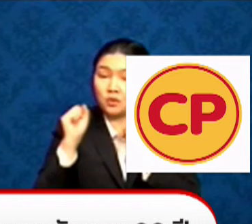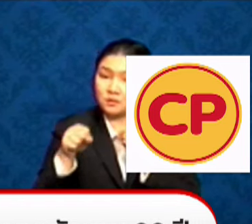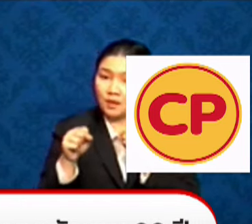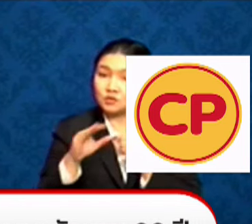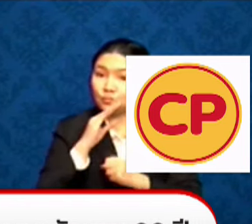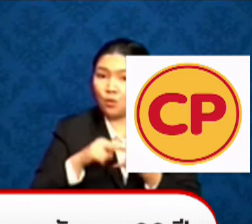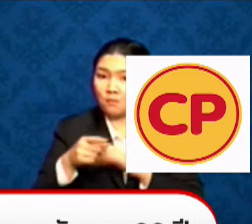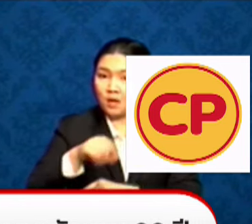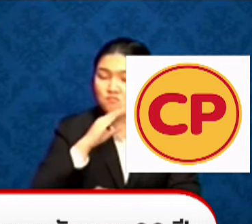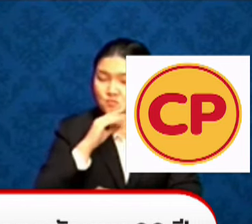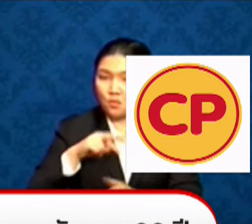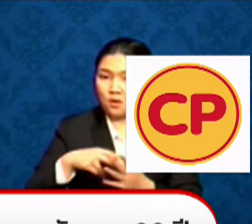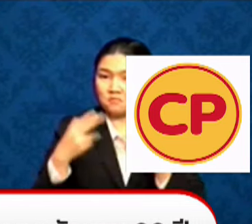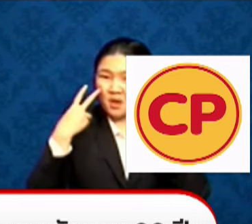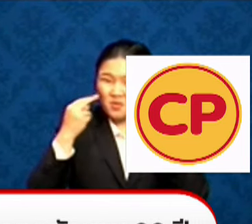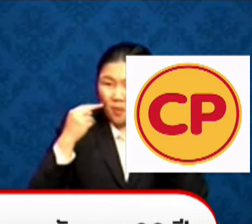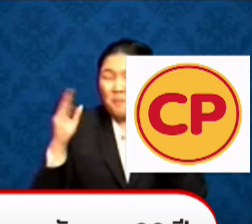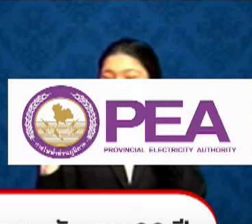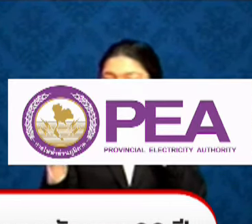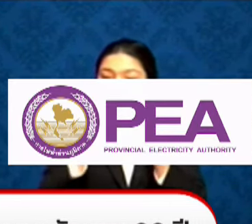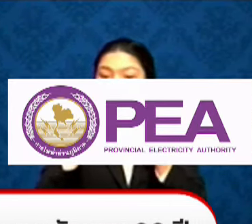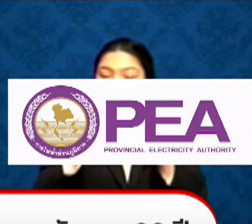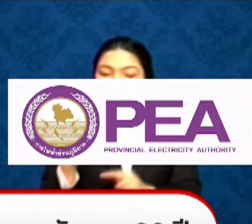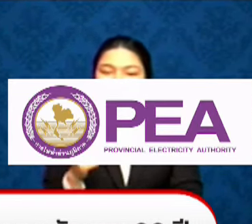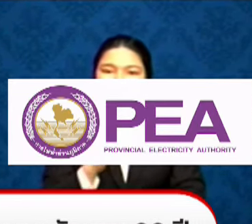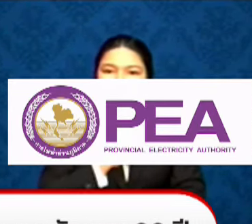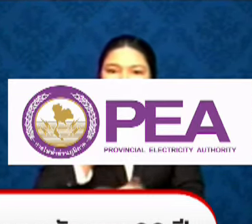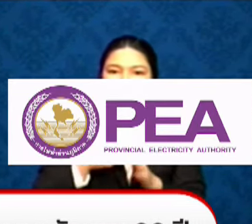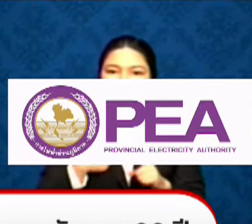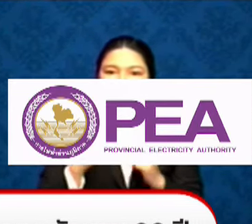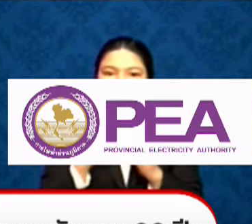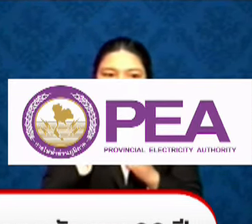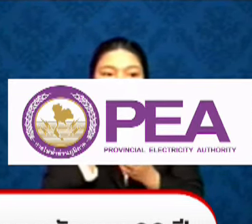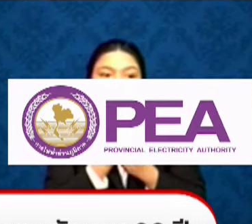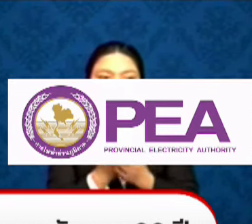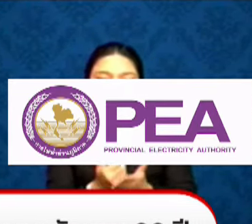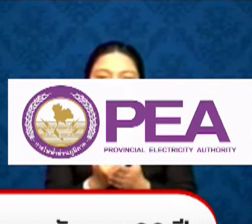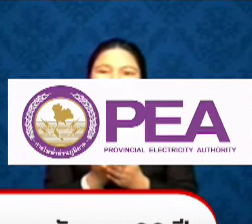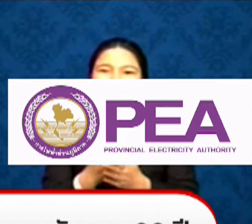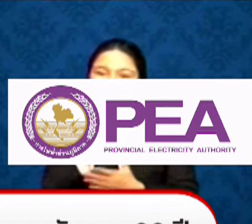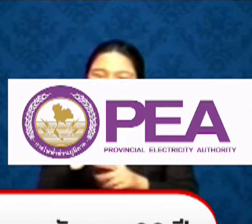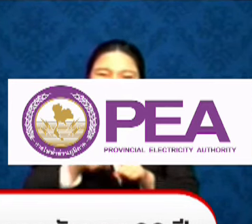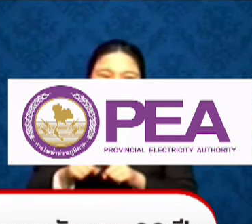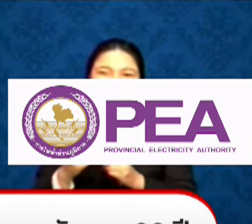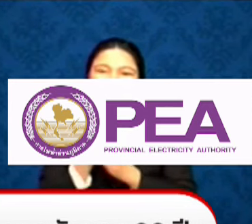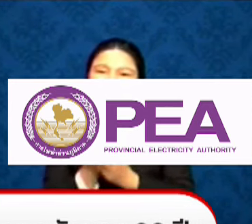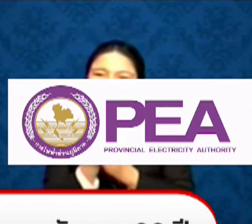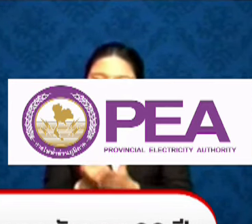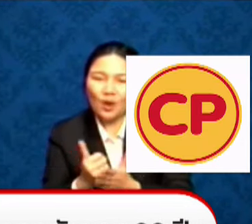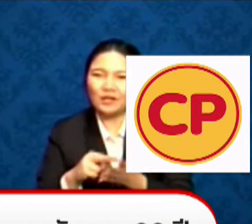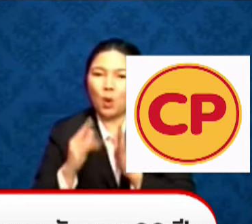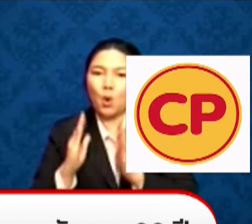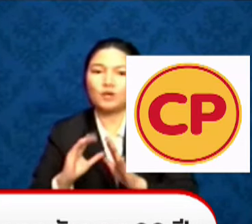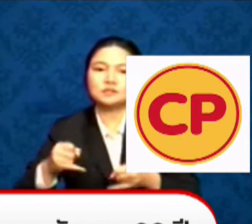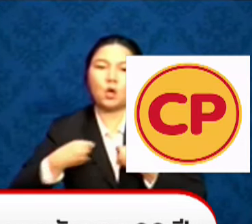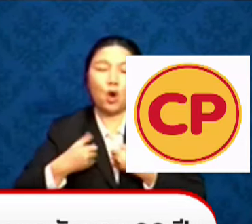ว่าท่านกำลังเอื้อผลประโยชน์ให้กลุ่มทุนธุรกิจเดิมที่ท่านเคยเป็นอดีต CEO หรือไม่ที่ผมถามเพราะผมเป็นห่วงความน่าเชื่อถือและความบริสุทธิ์ของท่